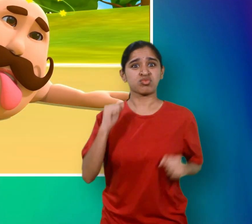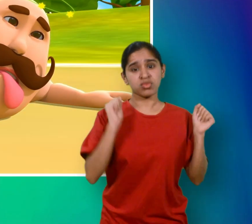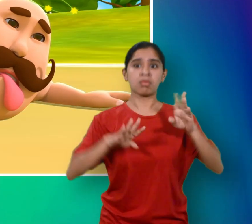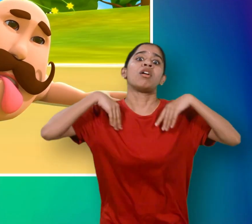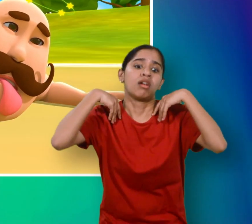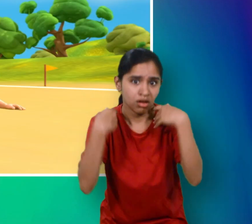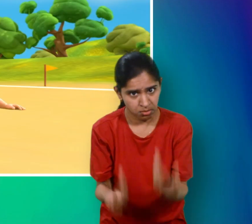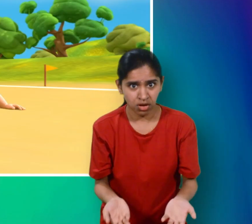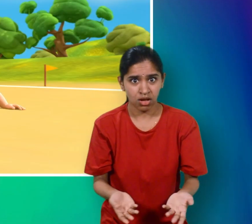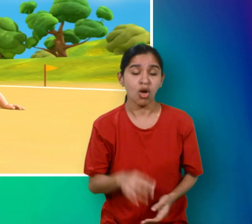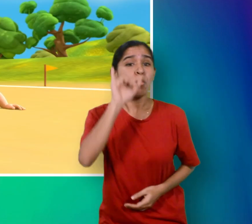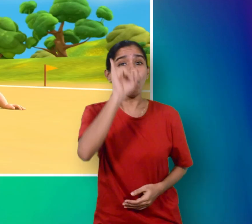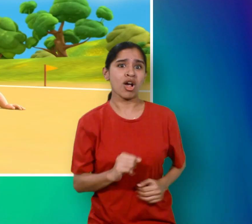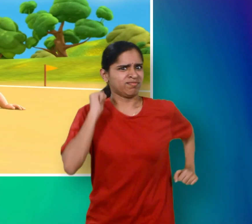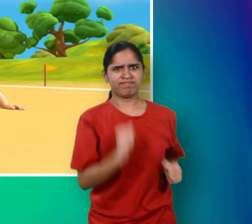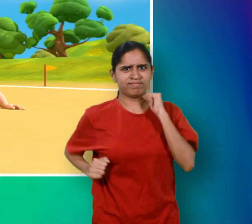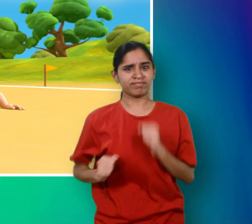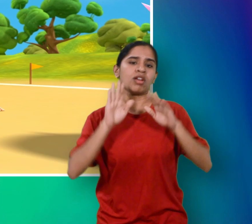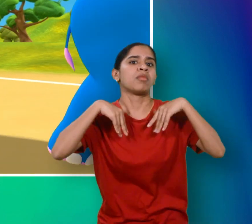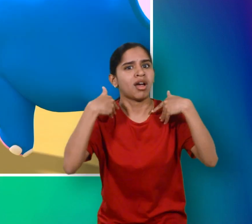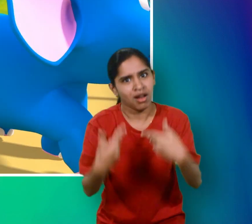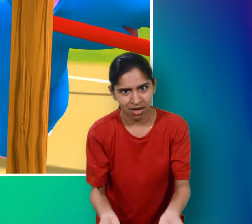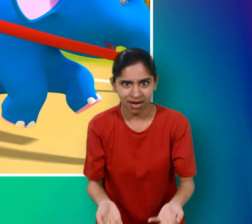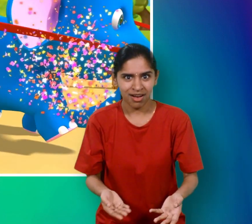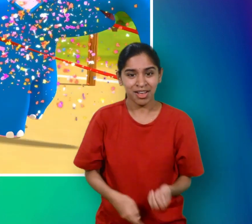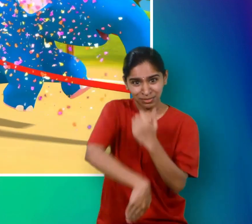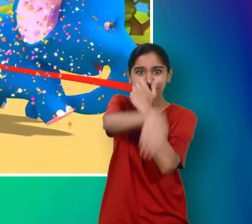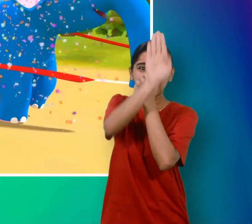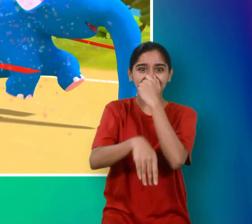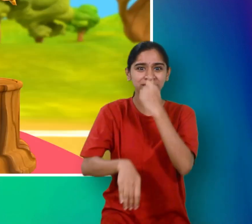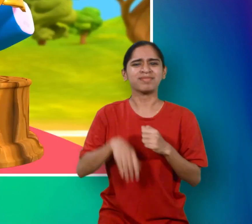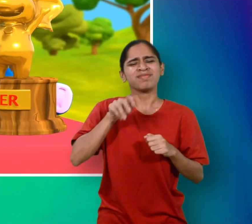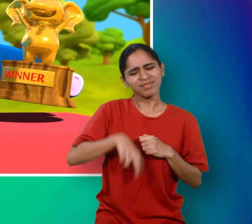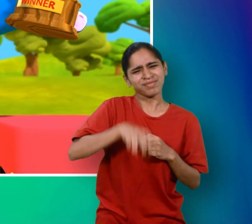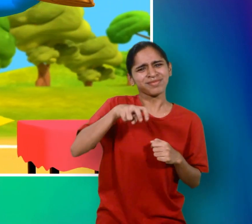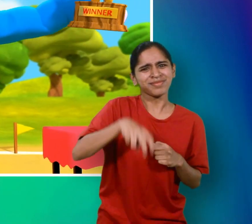मोटू फिसला, पतलू फिसला, हाथी सबसे आगे निकला।